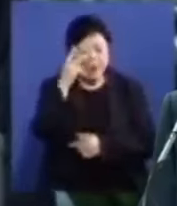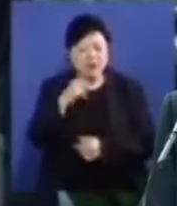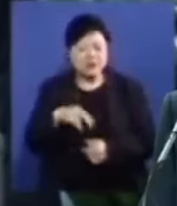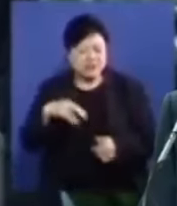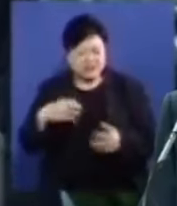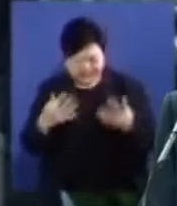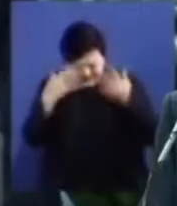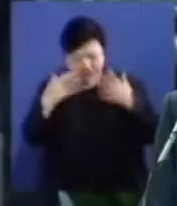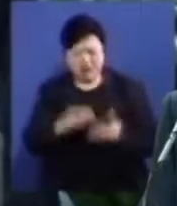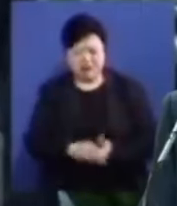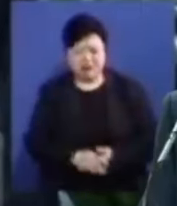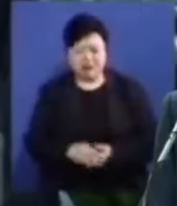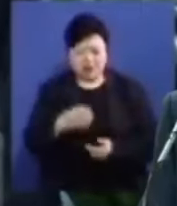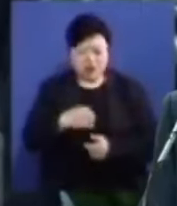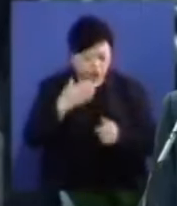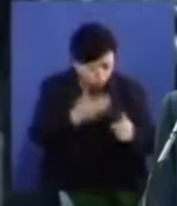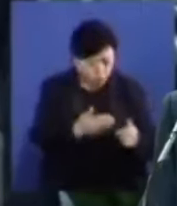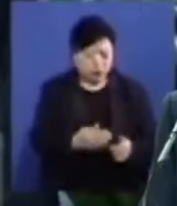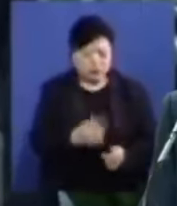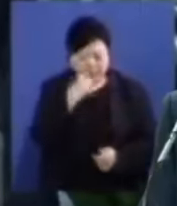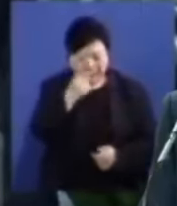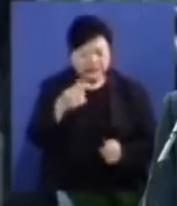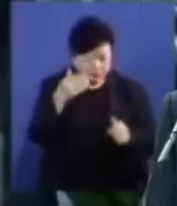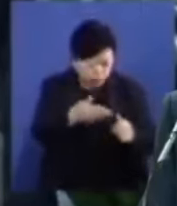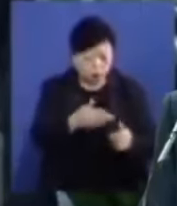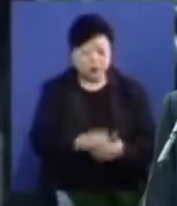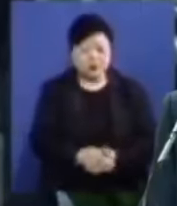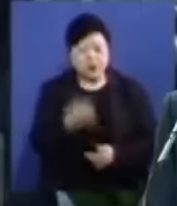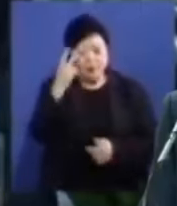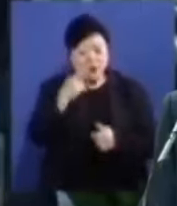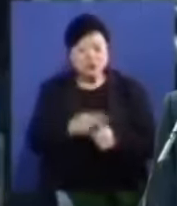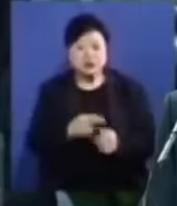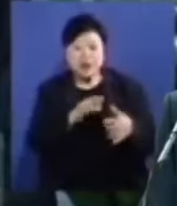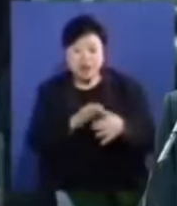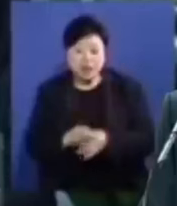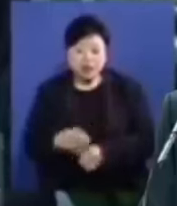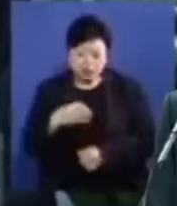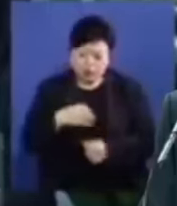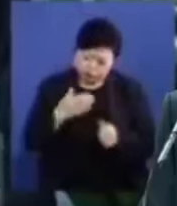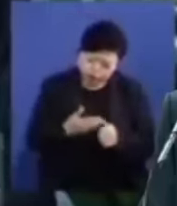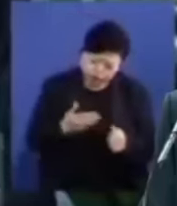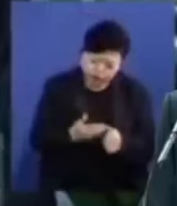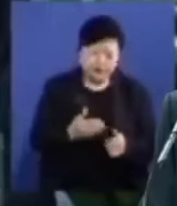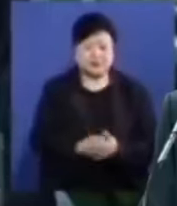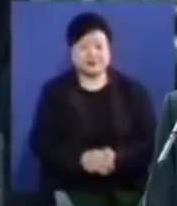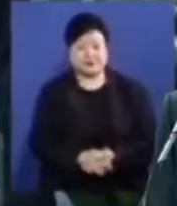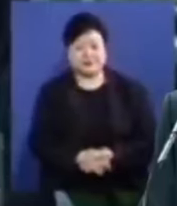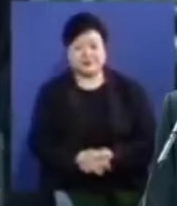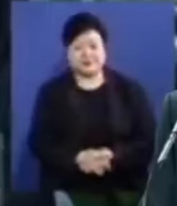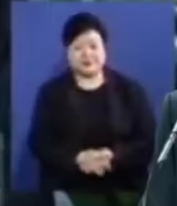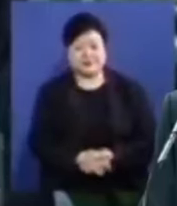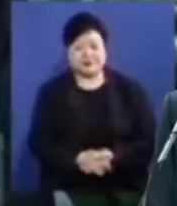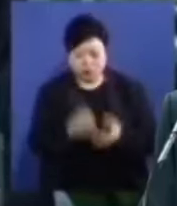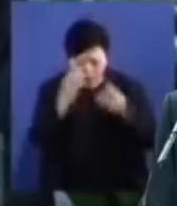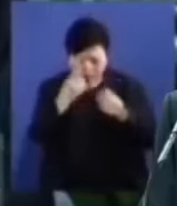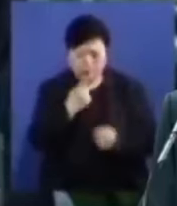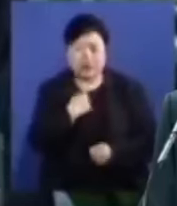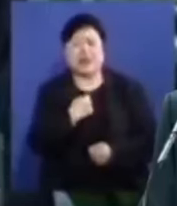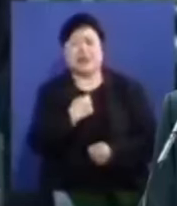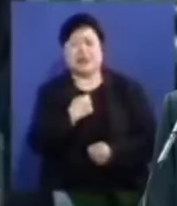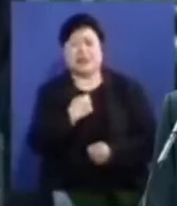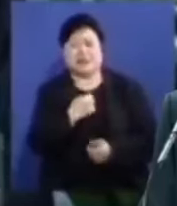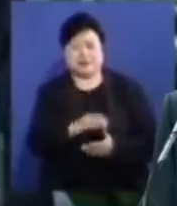찔러라, 괴롭혀라. 바울을 계속 괴롭히니까 자기가 고통스럽고